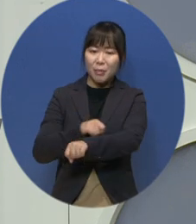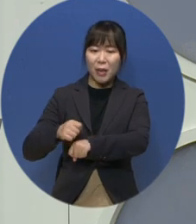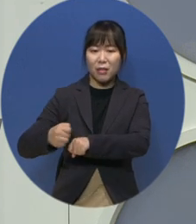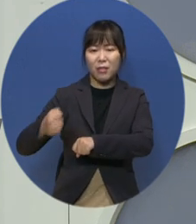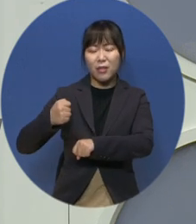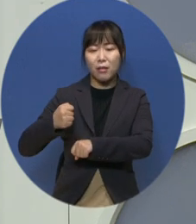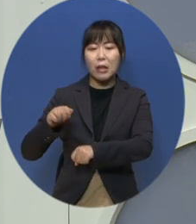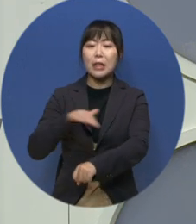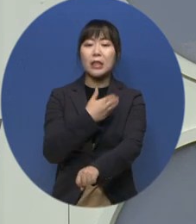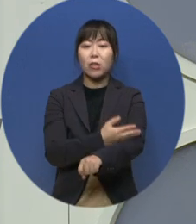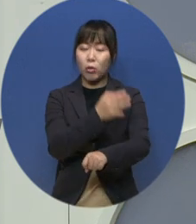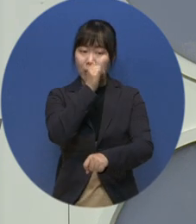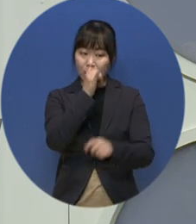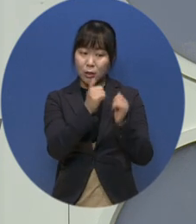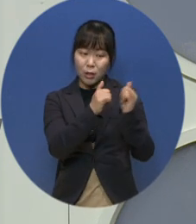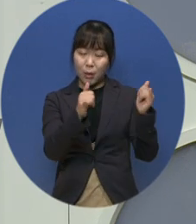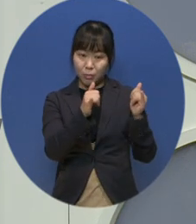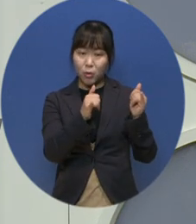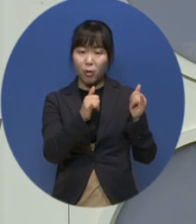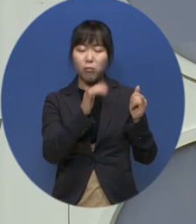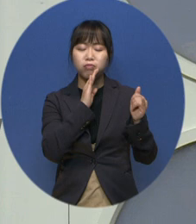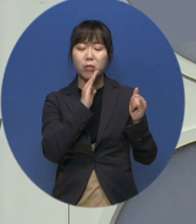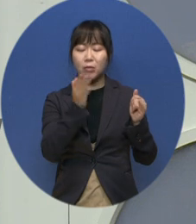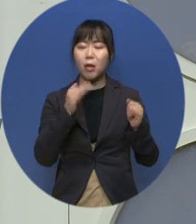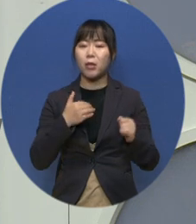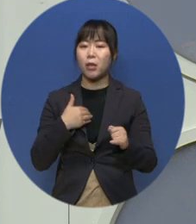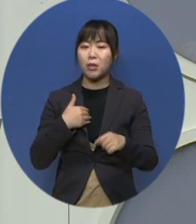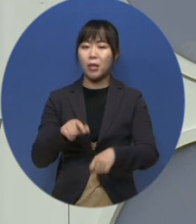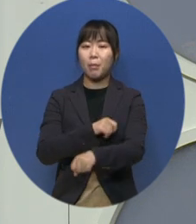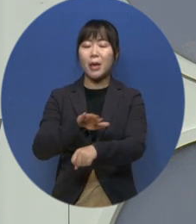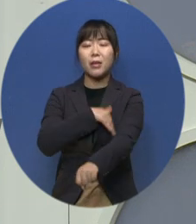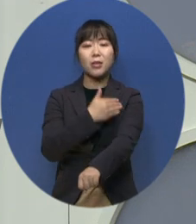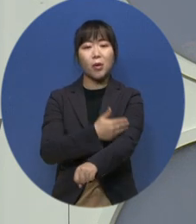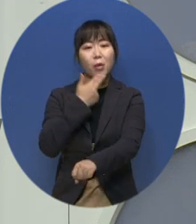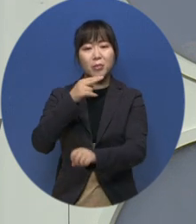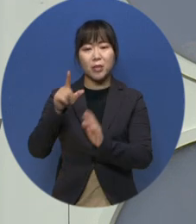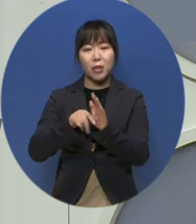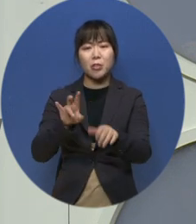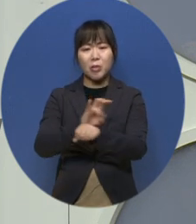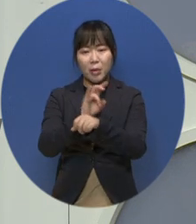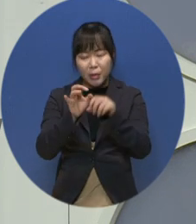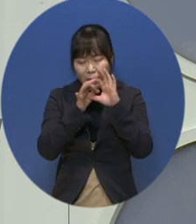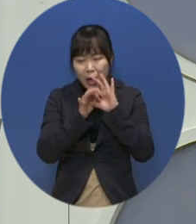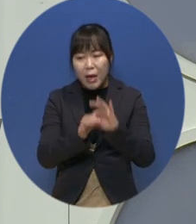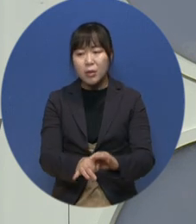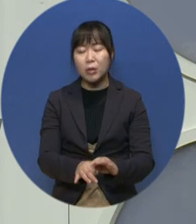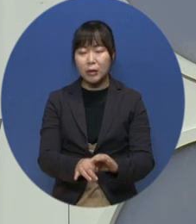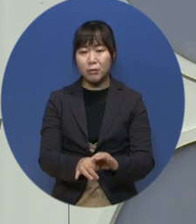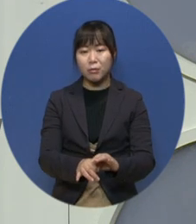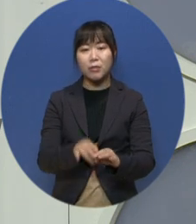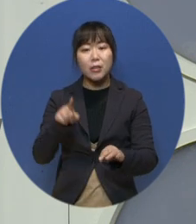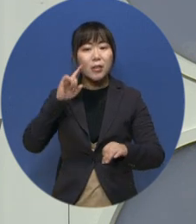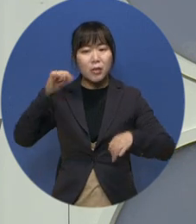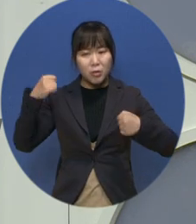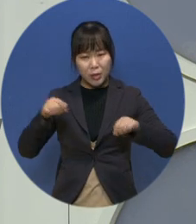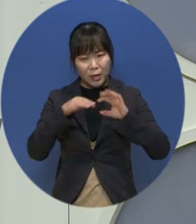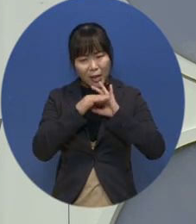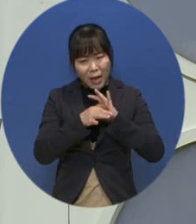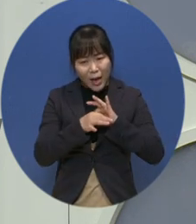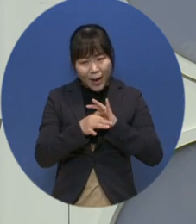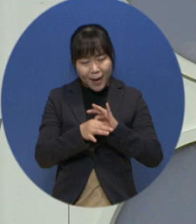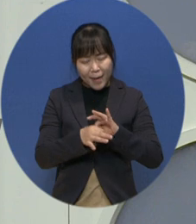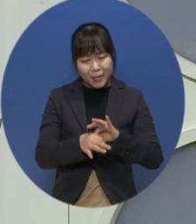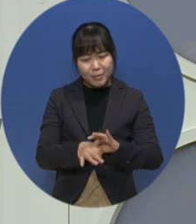능력이 있는 사람도 있지만 저 같은 경우에 특별한 능력이 없을 경우에는 24시간 계속 그 작품을 끈질기게